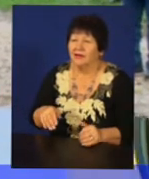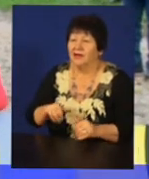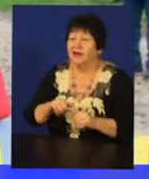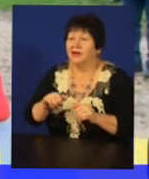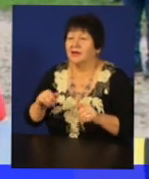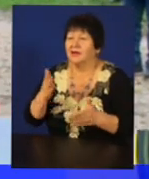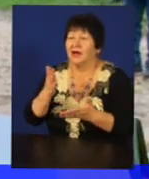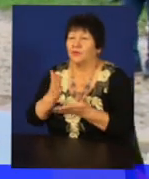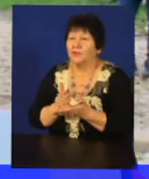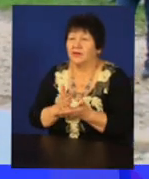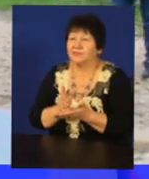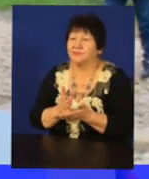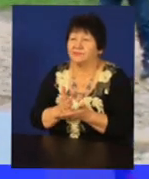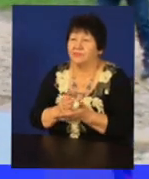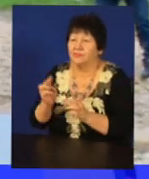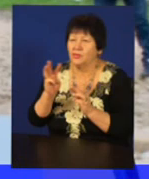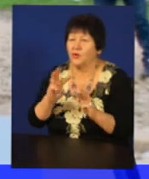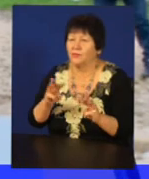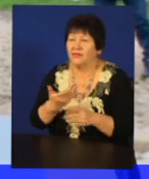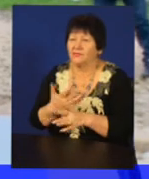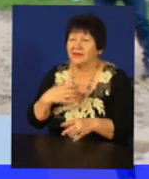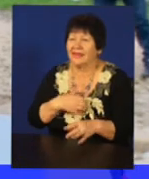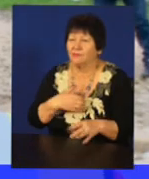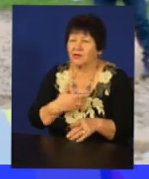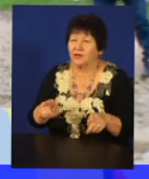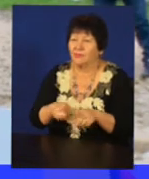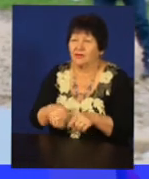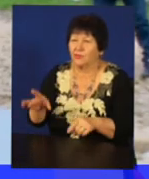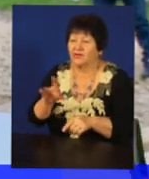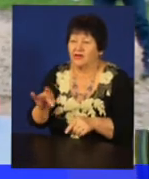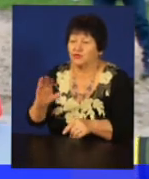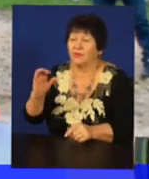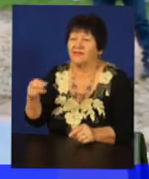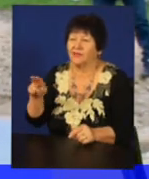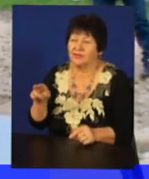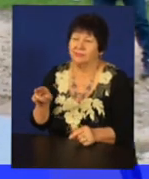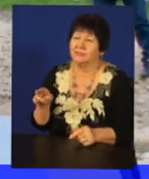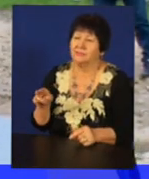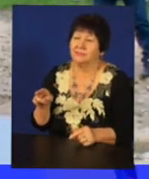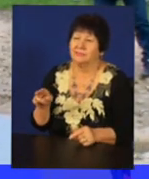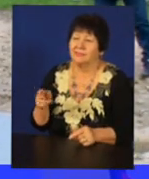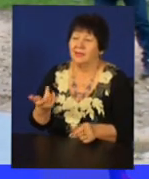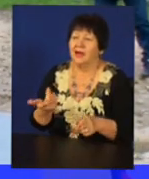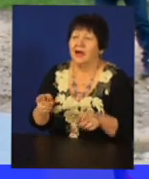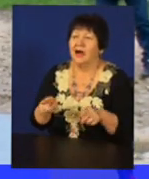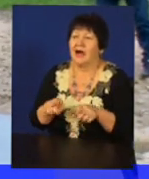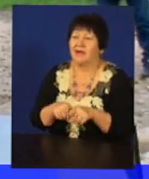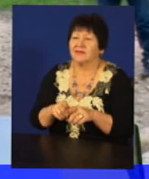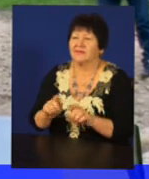În ceas suntem la un eveniment foarte frumos și important pentru toată regiunea Sud, fiindcă astăzi s-au